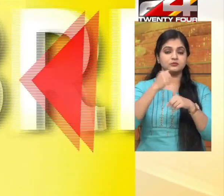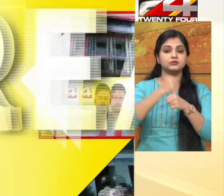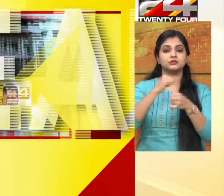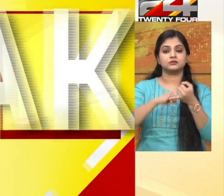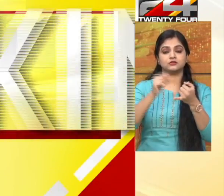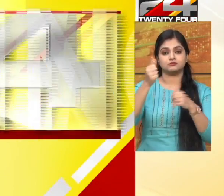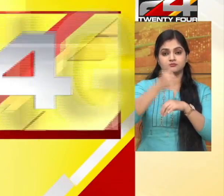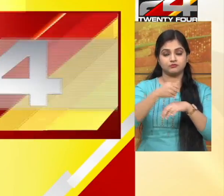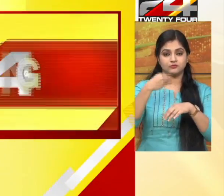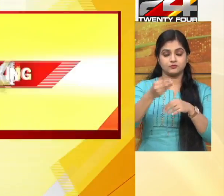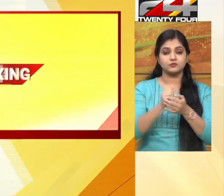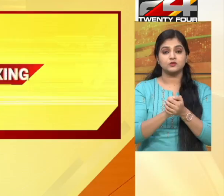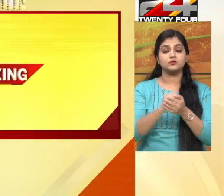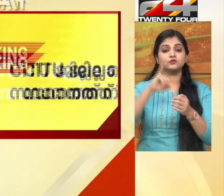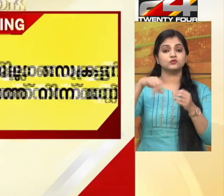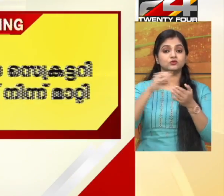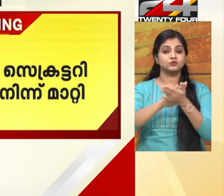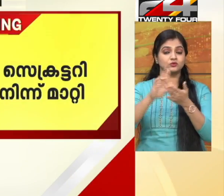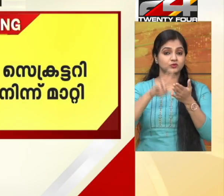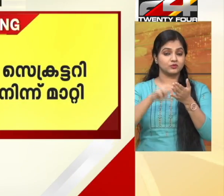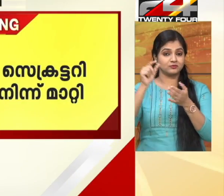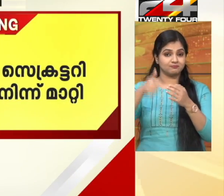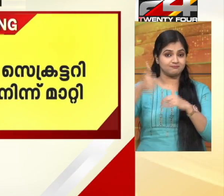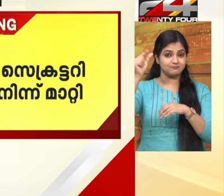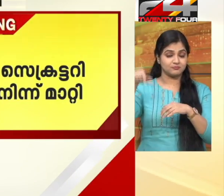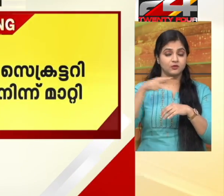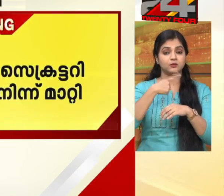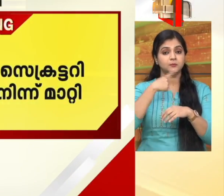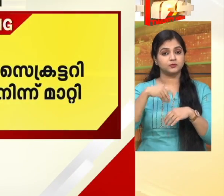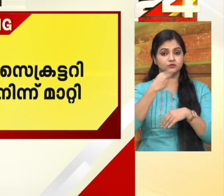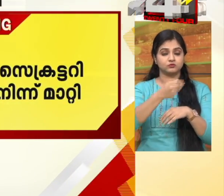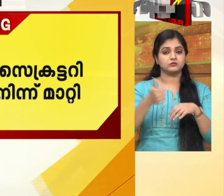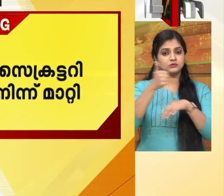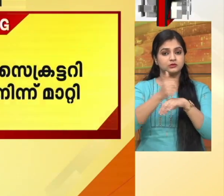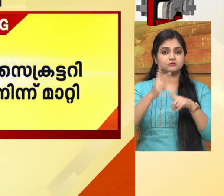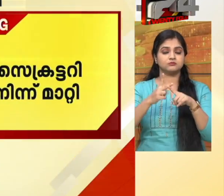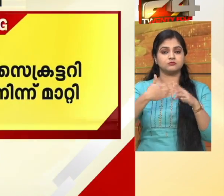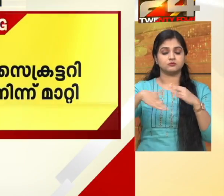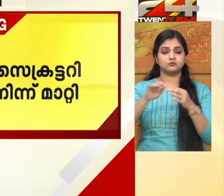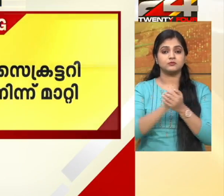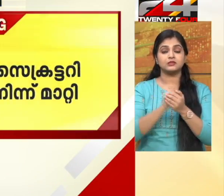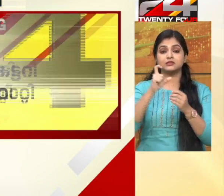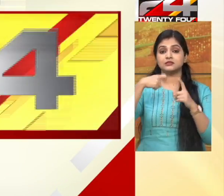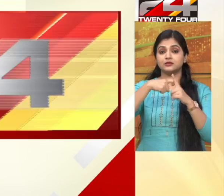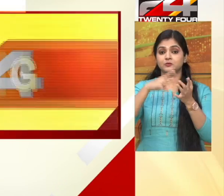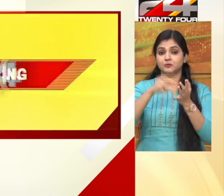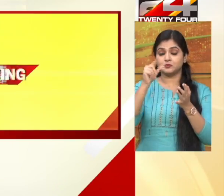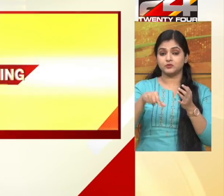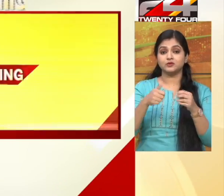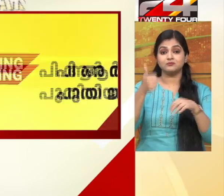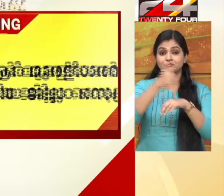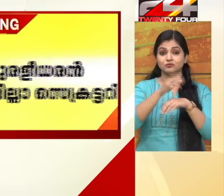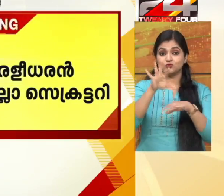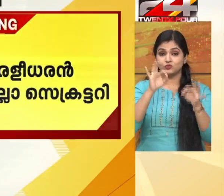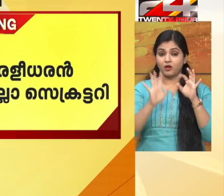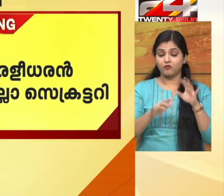മുൻ എം എൽ എ അദ്ദേഹത്തെ ജില്ലാ പ്രസിഡന്റായി തുടരാനും അനുവദിച്ചിരിക്കുന്നു. എന്തായാലും സി കെ മണിശങ്കറെ തെരഞ്ഞെടുക്കപ്പെട്ട സ്ഥാനങ്ങളിൽ നിന്ന് മുഴുവൻ മാറ്റിയിട്ടുണ്ട്. അതുപോലെ തന്നെ മധ്യവ്യവസായ തൊഴിലാളി